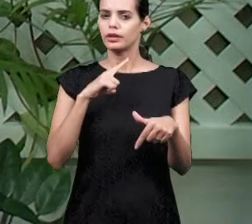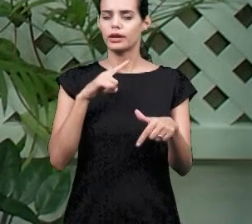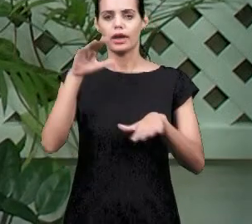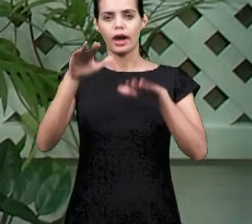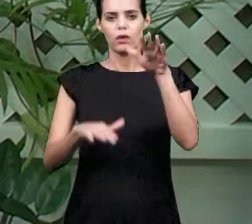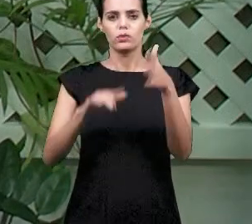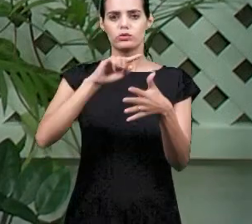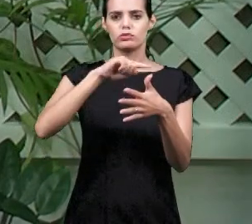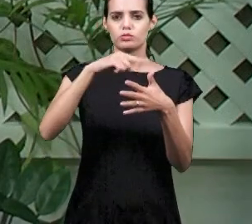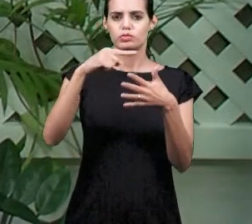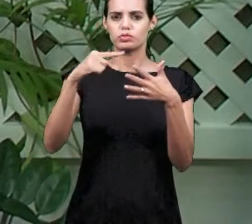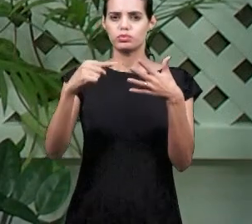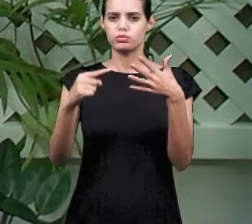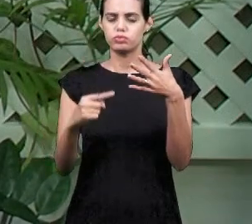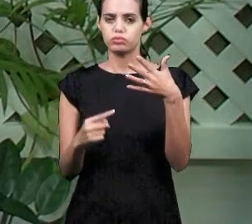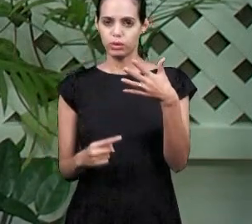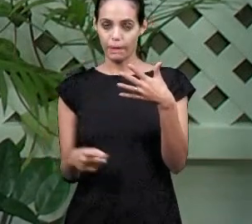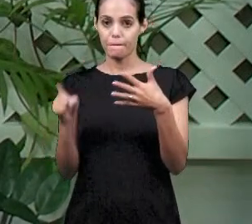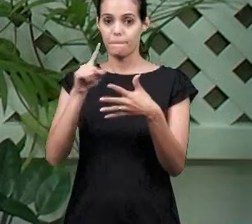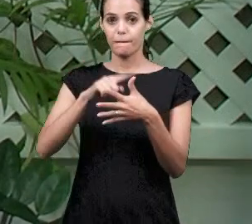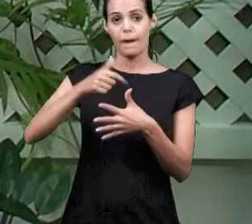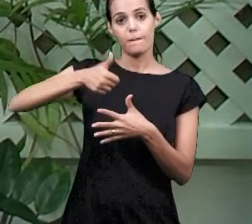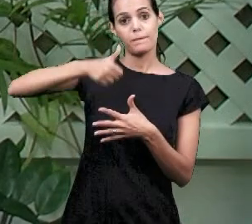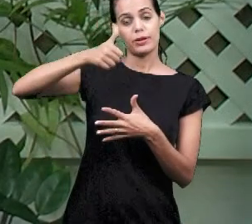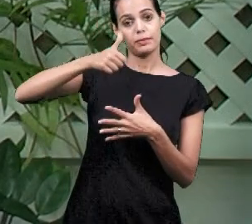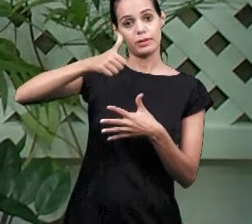Dieu. Donc, Dieu, il est souverain.